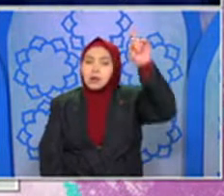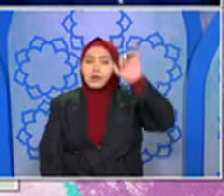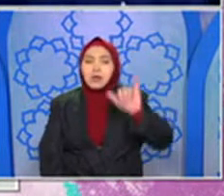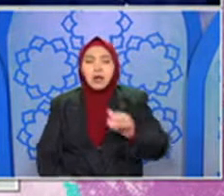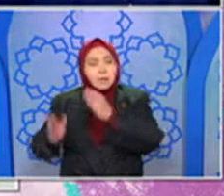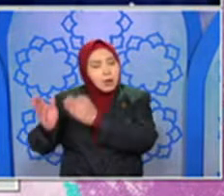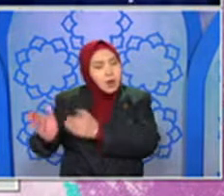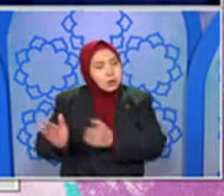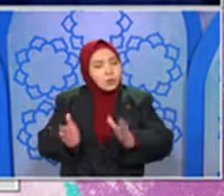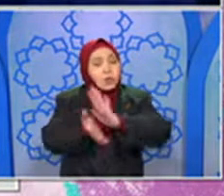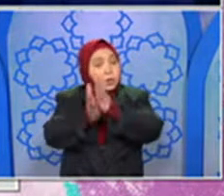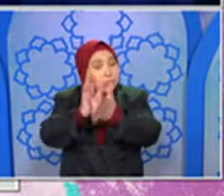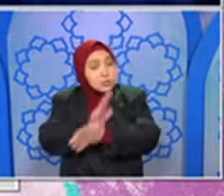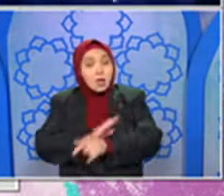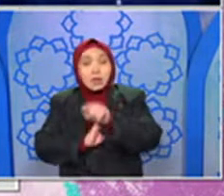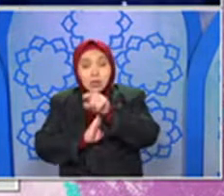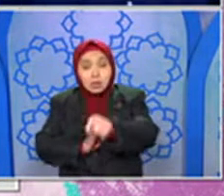الذي خلقكم